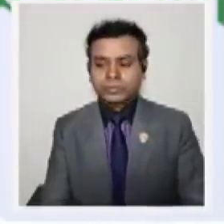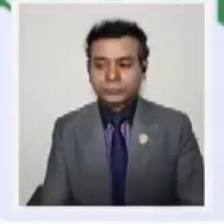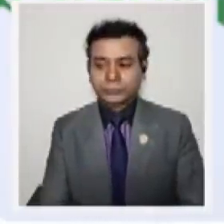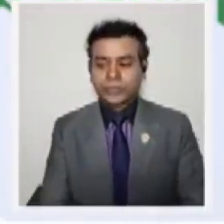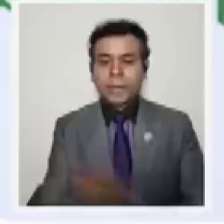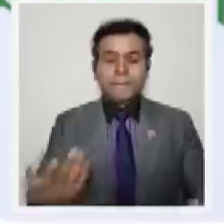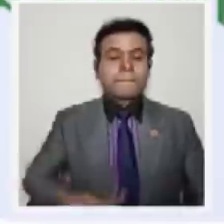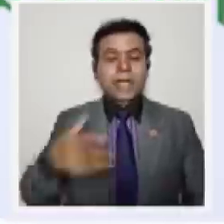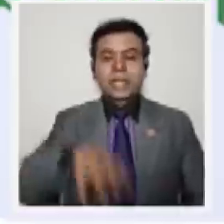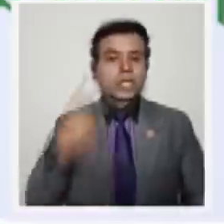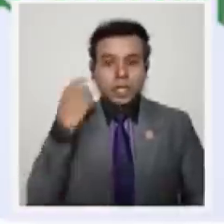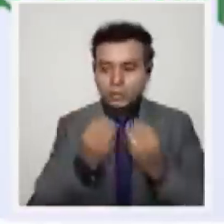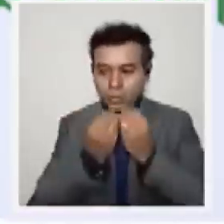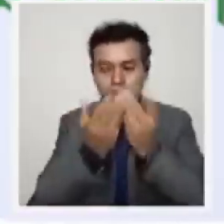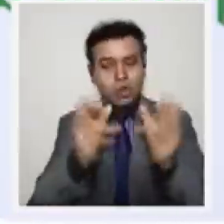7,02,593 জন।